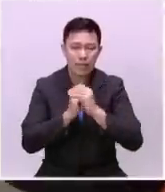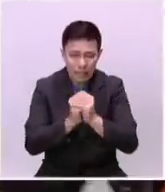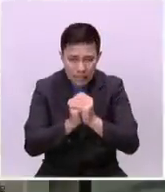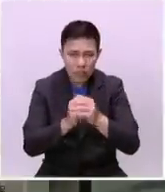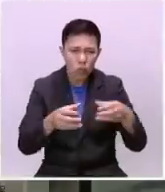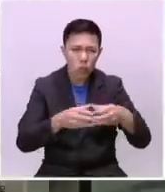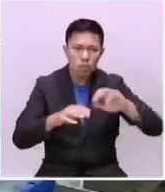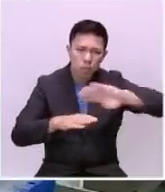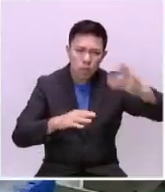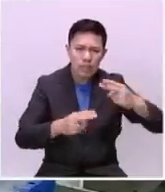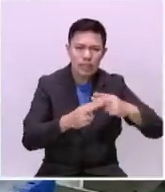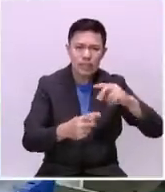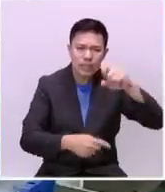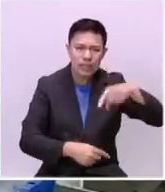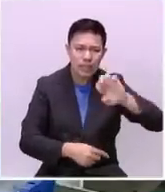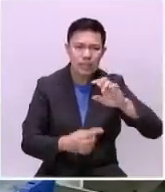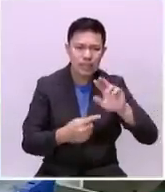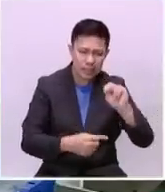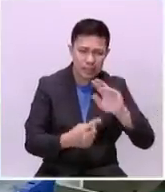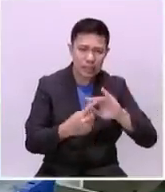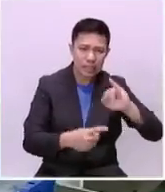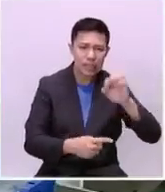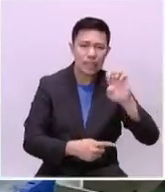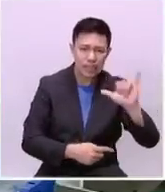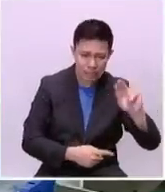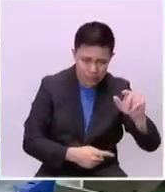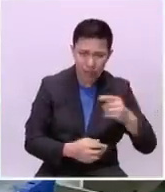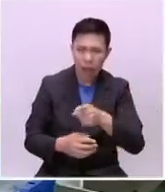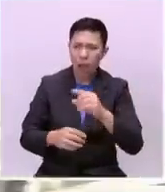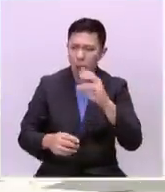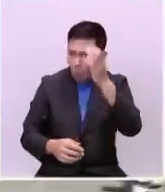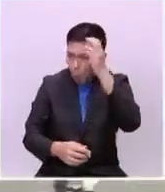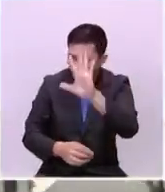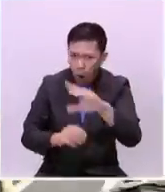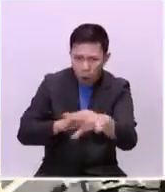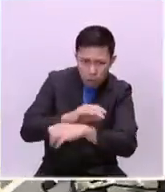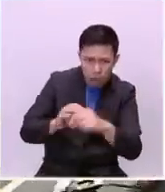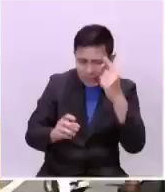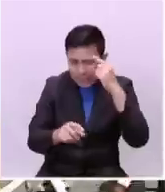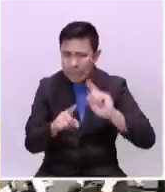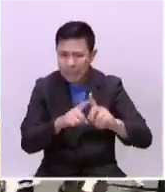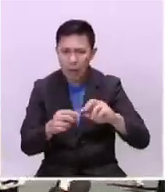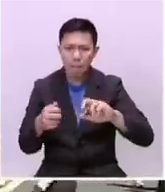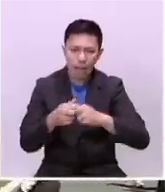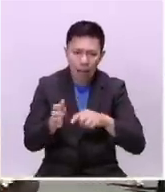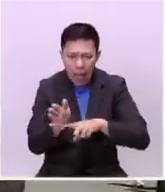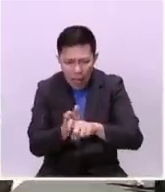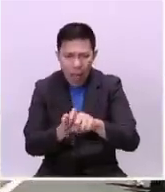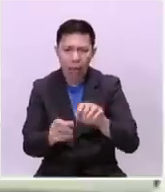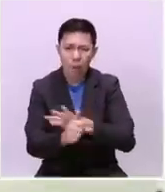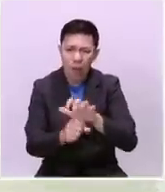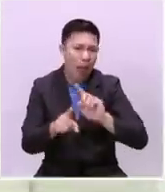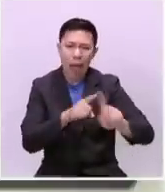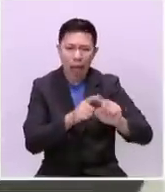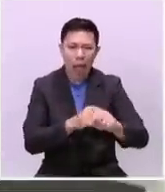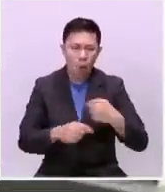ยกูรวมไปถึงการละเมิดทรัพย์สินทางปัญญาแล้วก็การตรวจสอบที่มาของโควิด-19 ด้วยค่ะเรียกว่าการหารืออันตึงเครียดของทั้งส